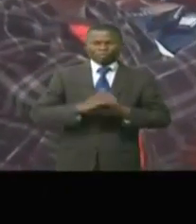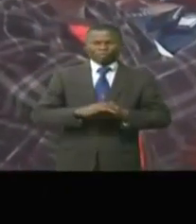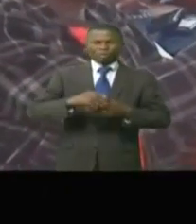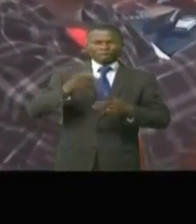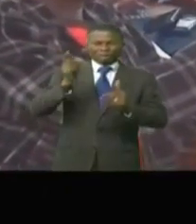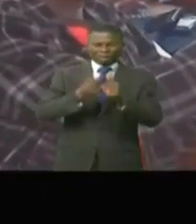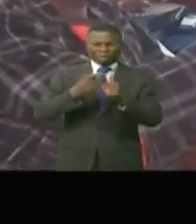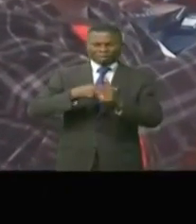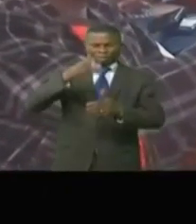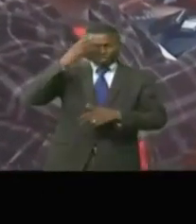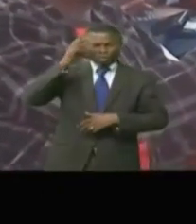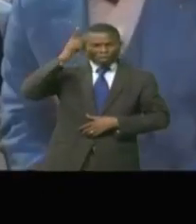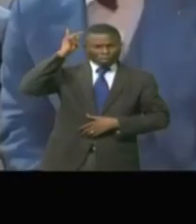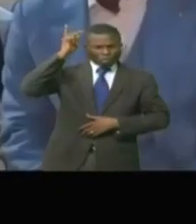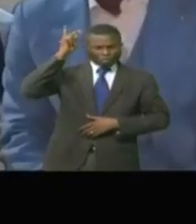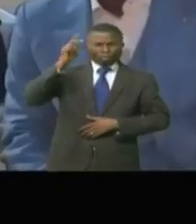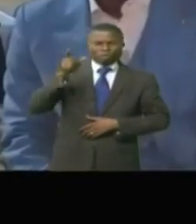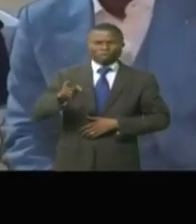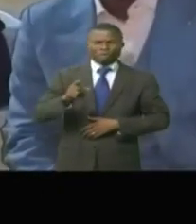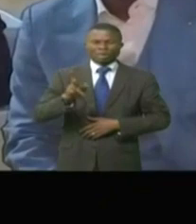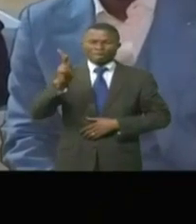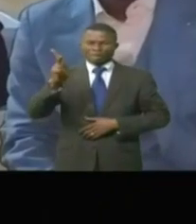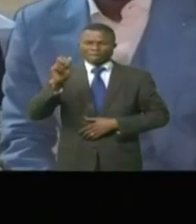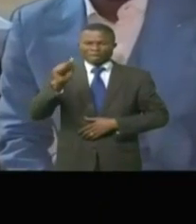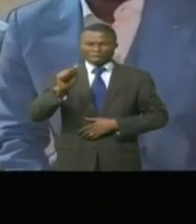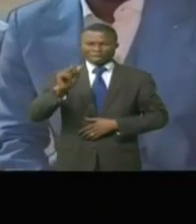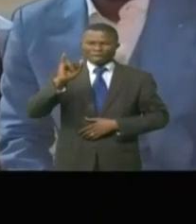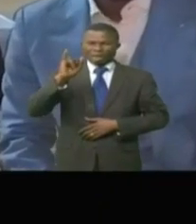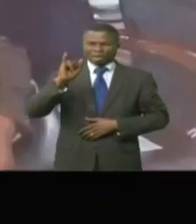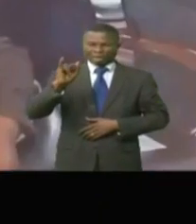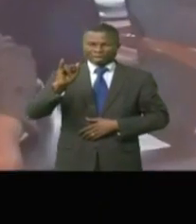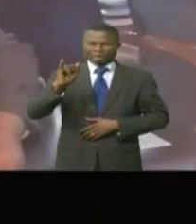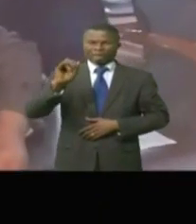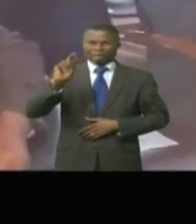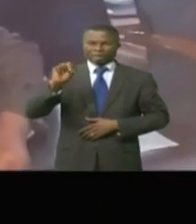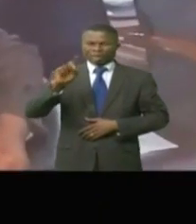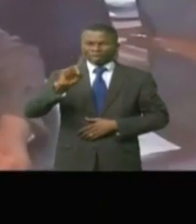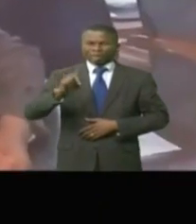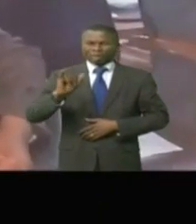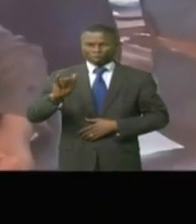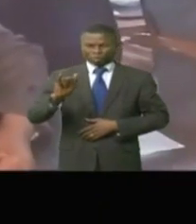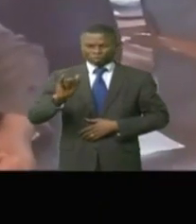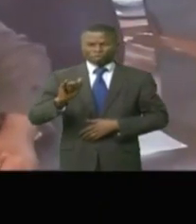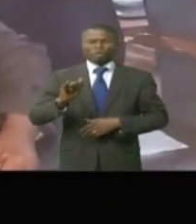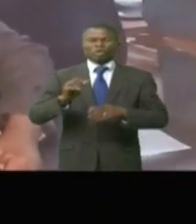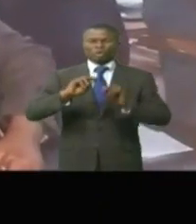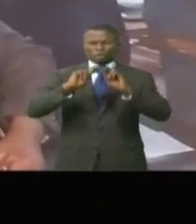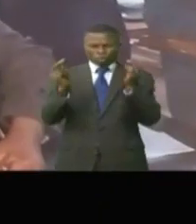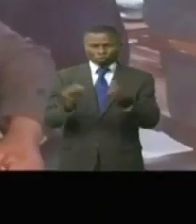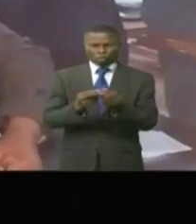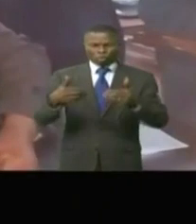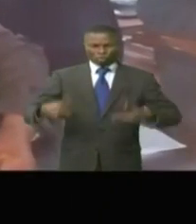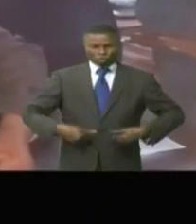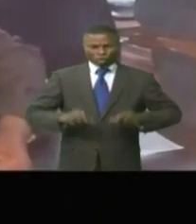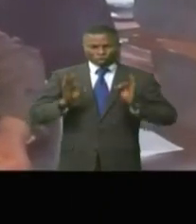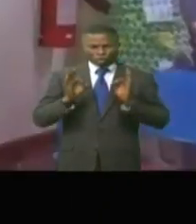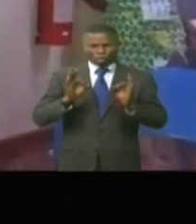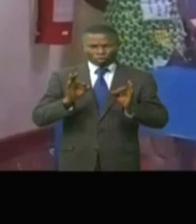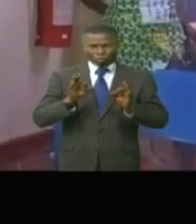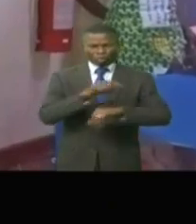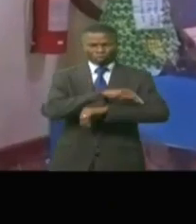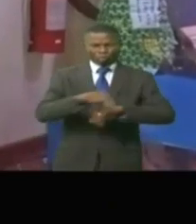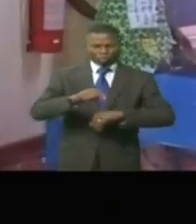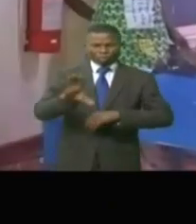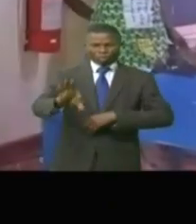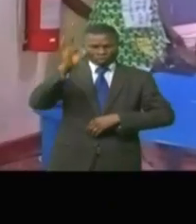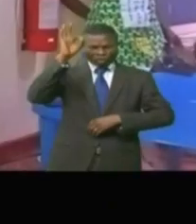Vena Kalimu Lukunji. La présence de l'ancêtre Léga au milieu de cette nouvelle génération de la jeunesse et les mystères des